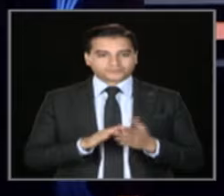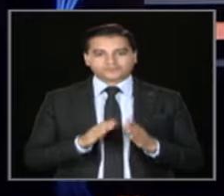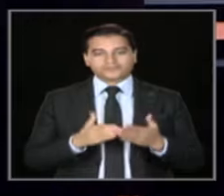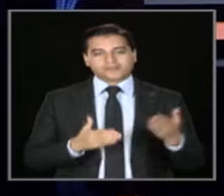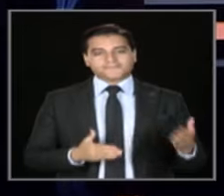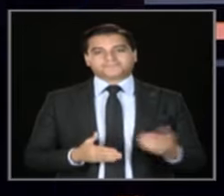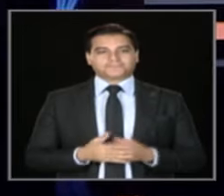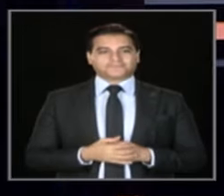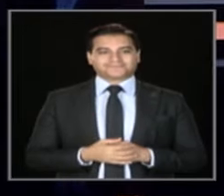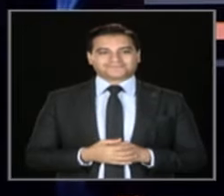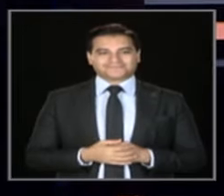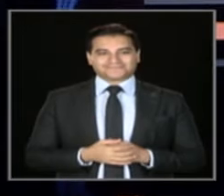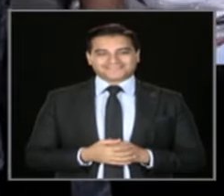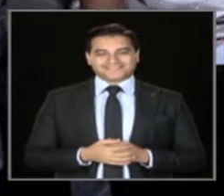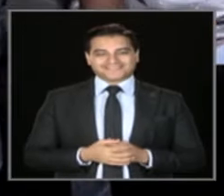نفرتيتي